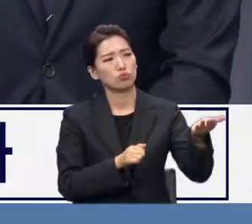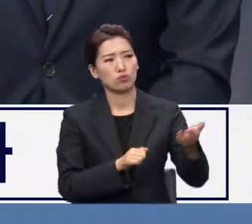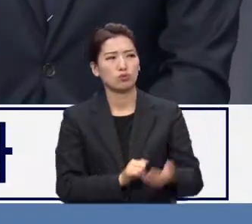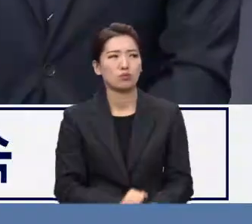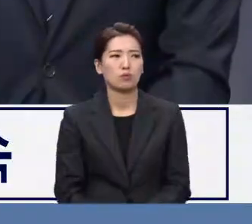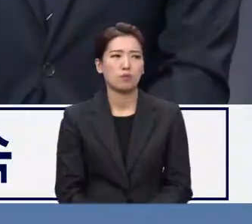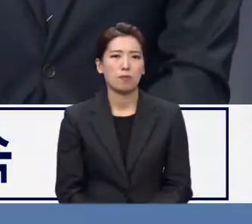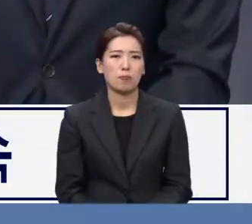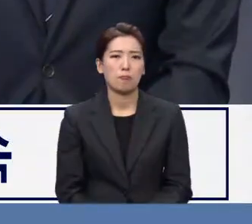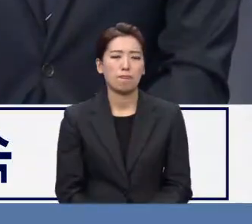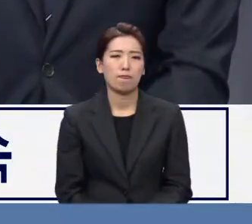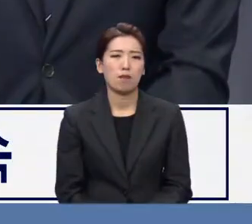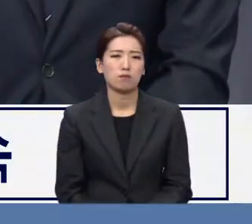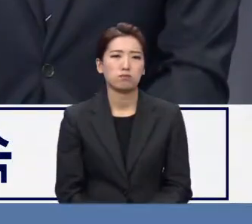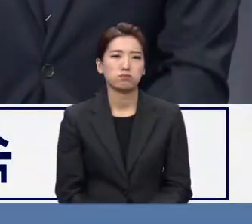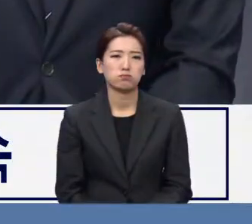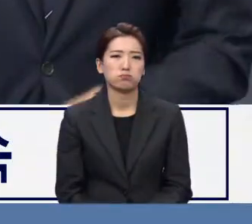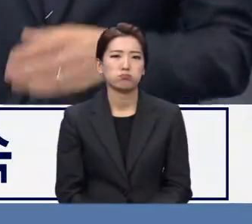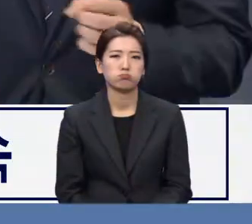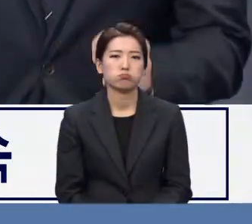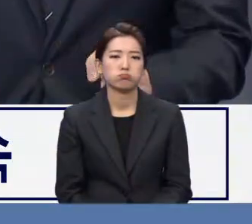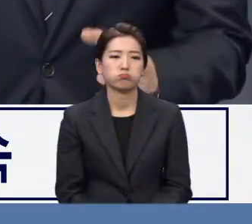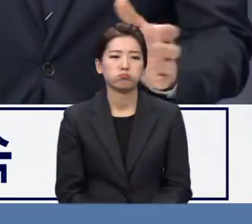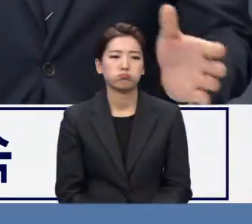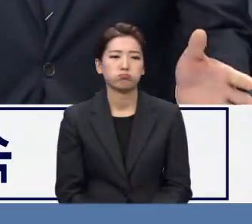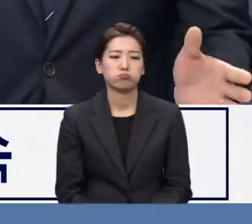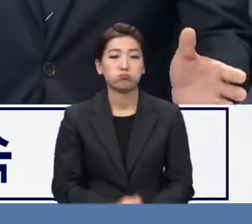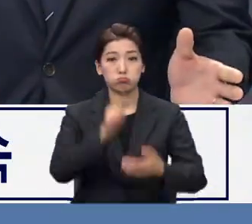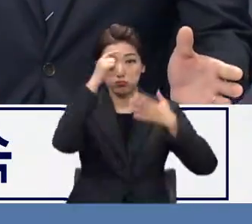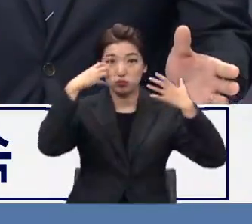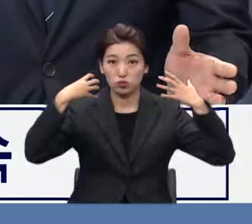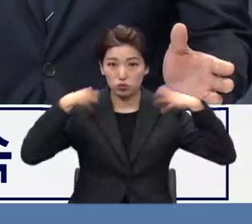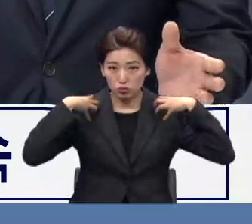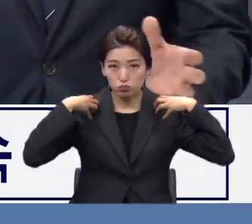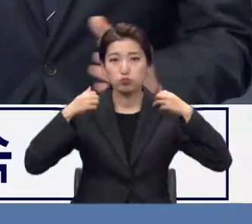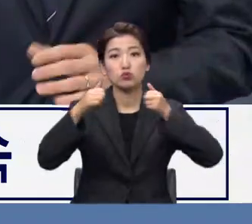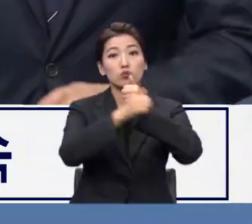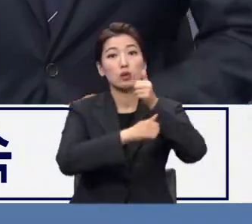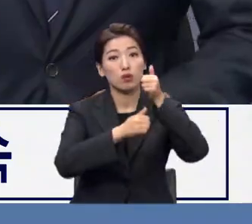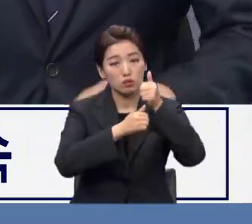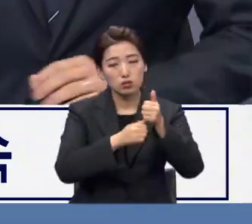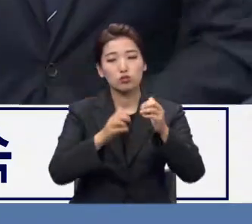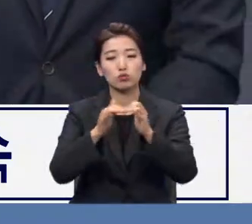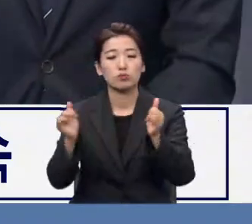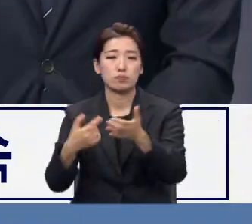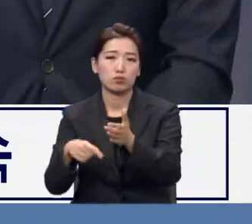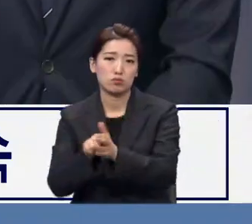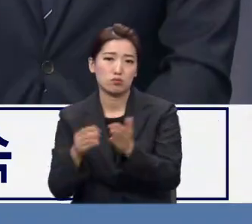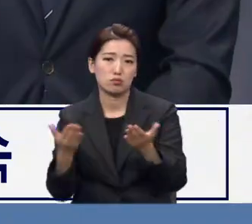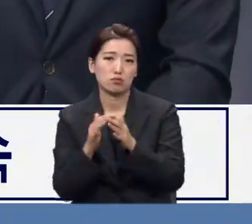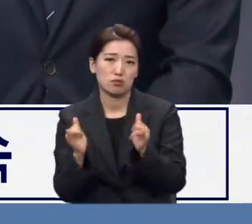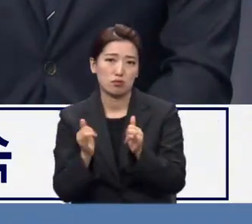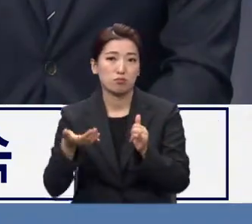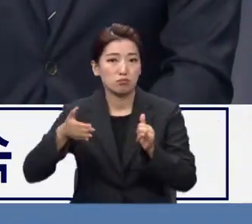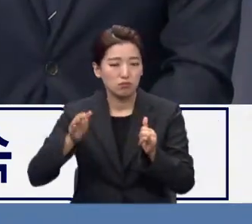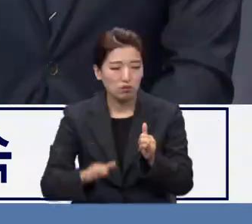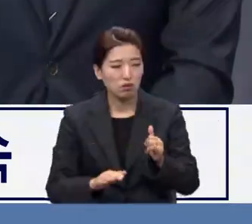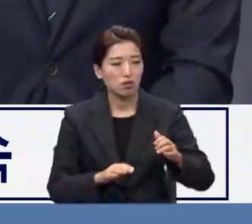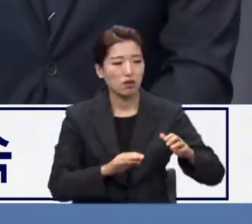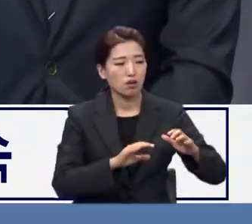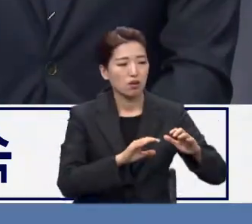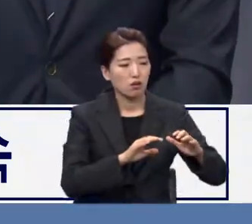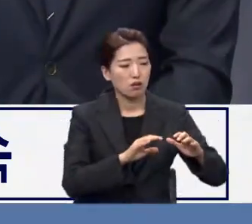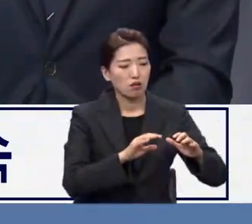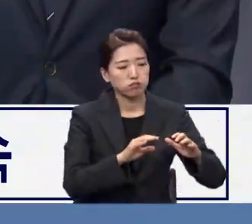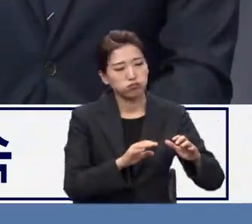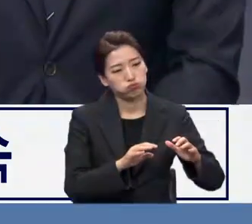역할만 너무 많이 하고 계세요 그러니까 국무위원으로서 해야 될 일이 아니라 예를 들면 뭐 야당 표신 이재명